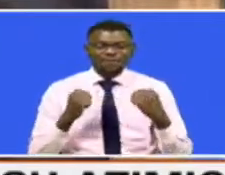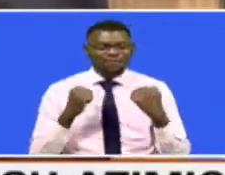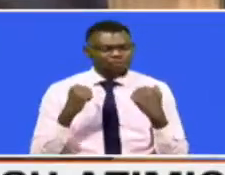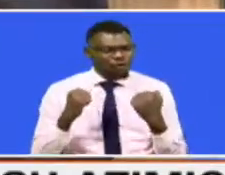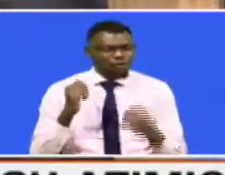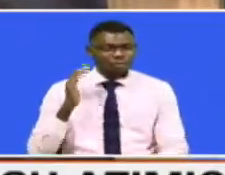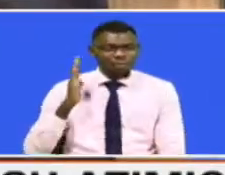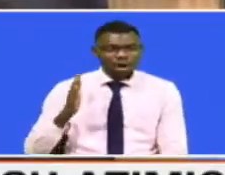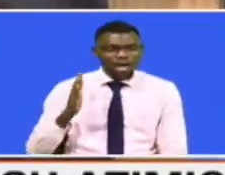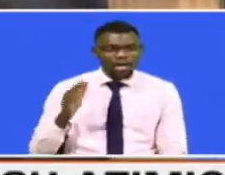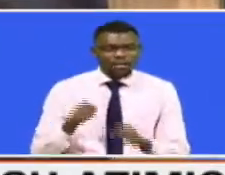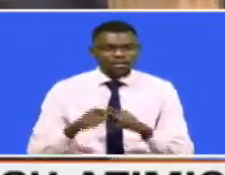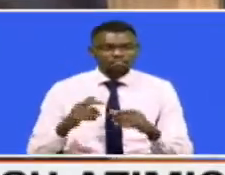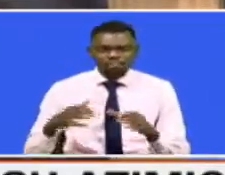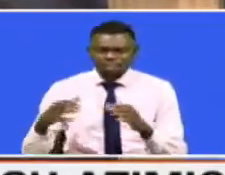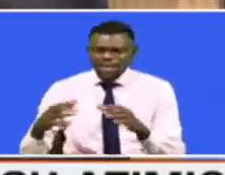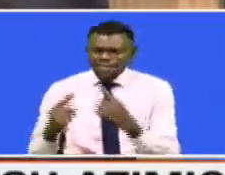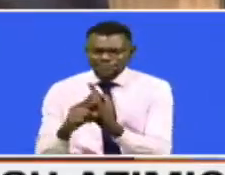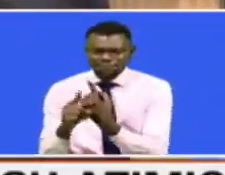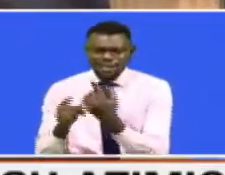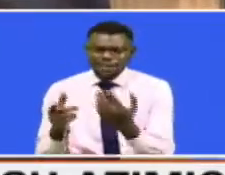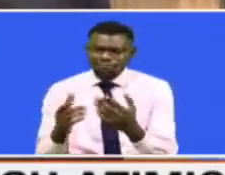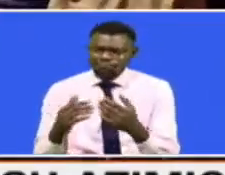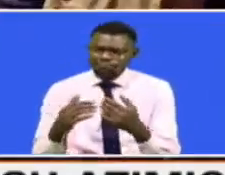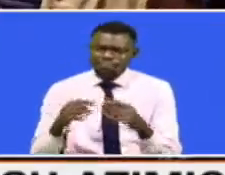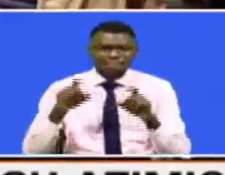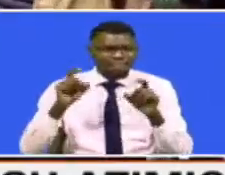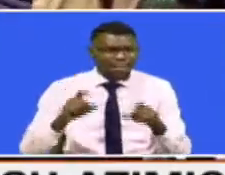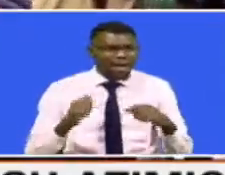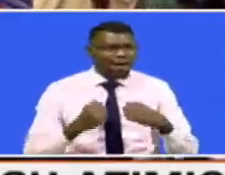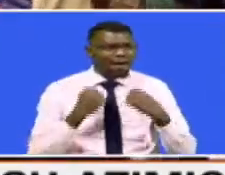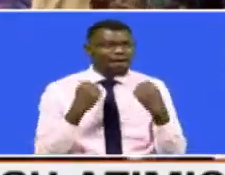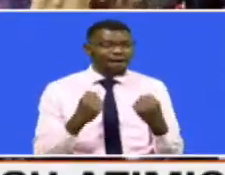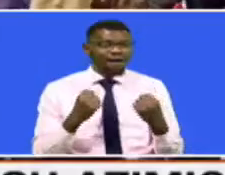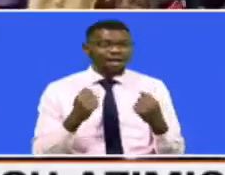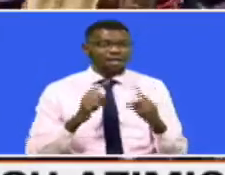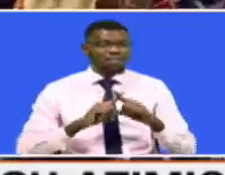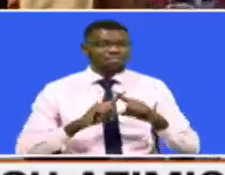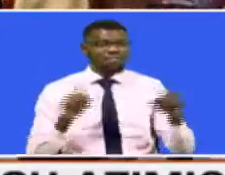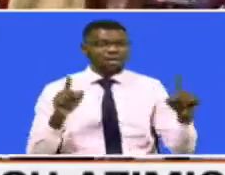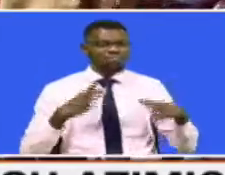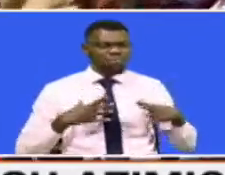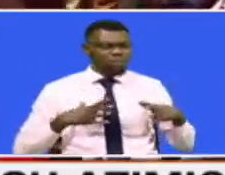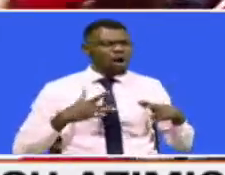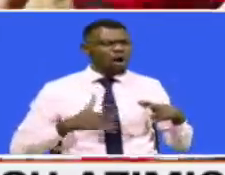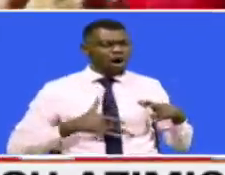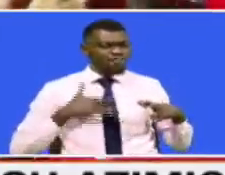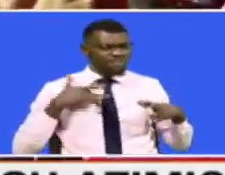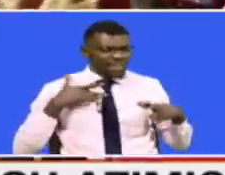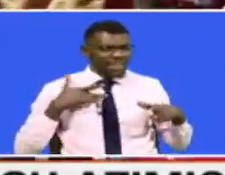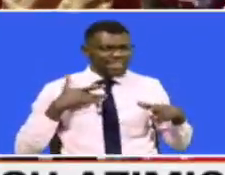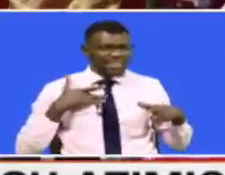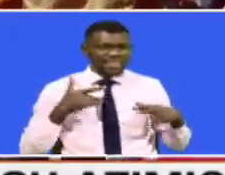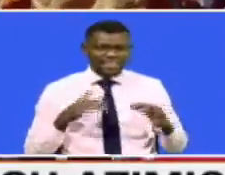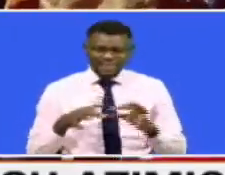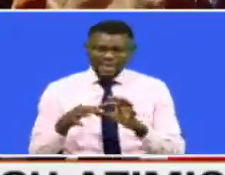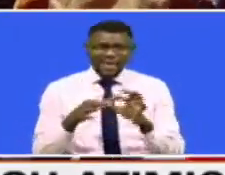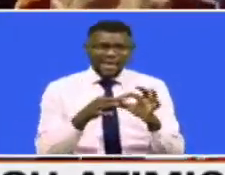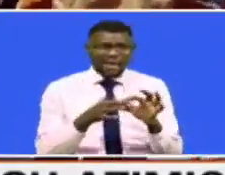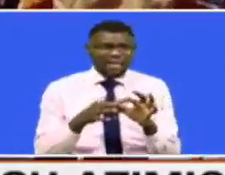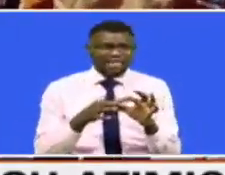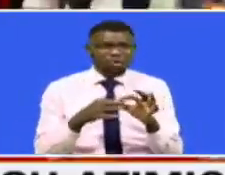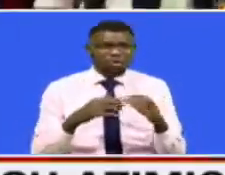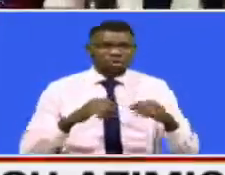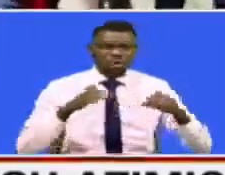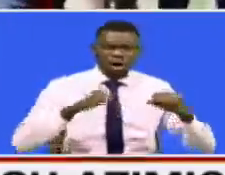also strengthen the constituent parties of the coalition. Kumekuwa na madai ya mgawanyiko katika uongozi wa muungano wa Azimio